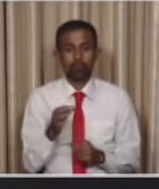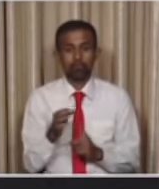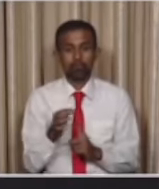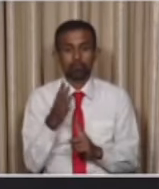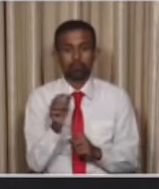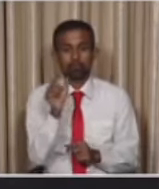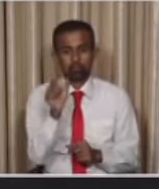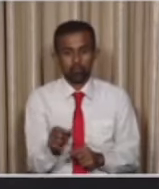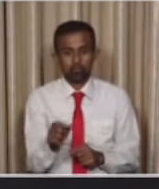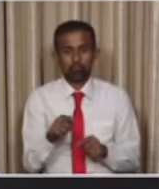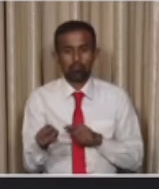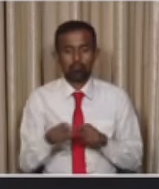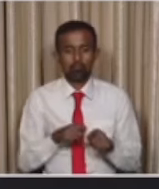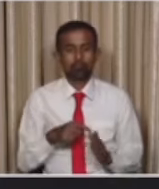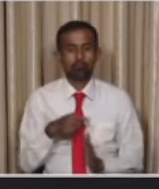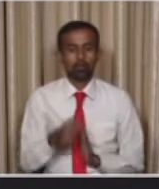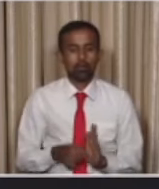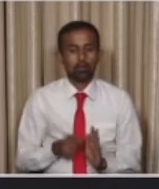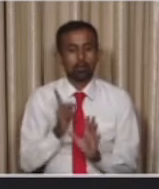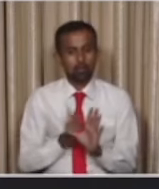අපේක්ෂක හැටියට. මේ රටේ